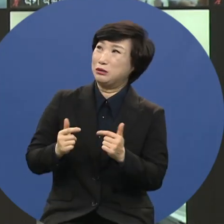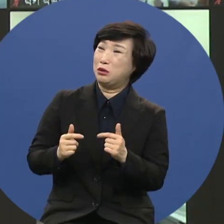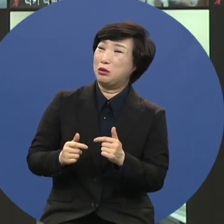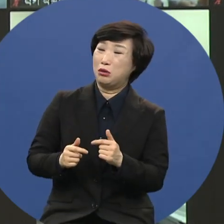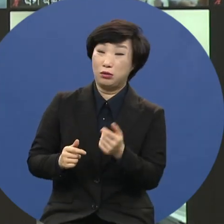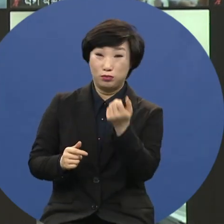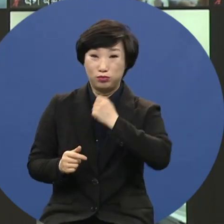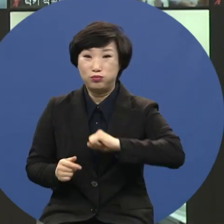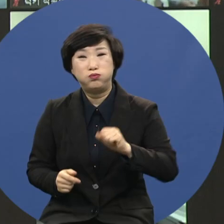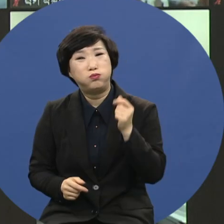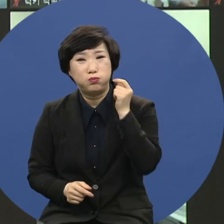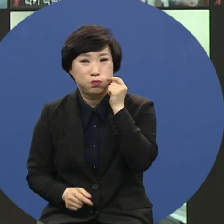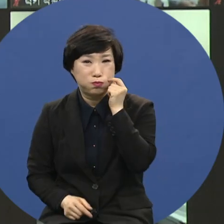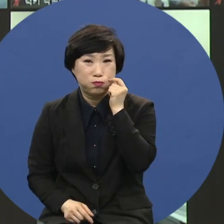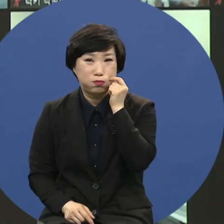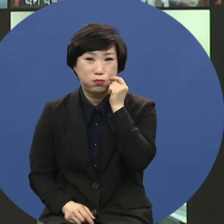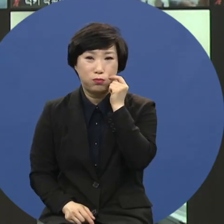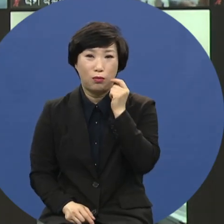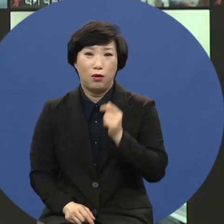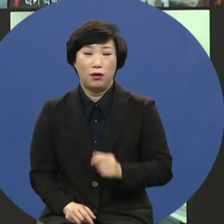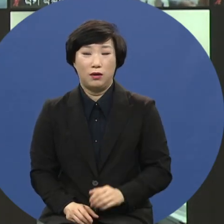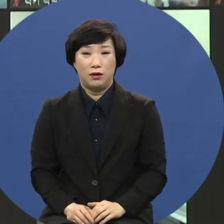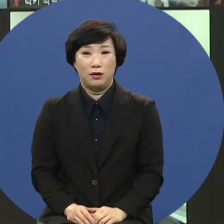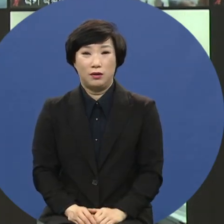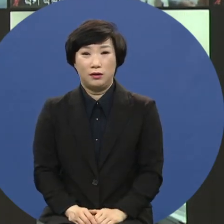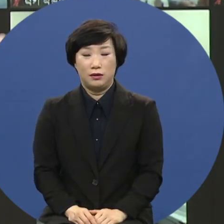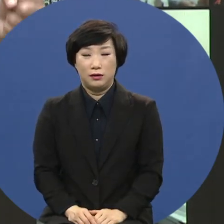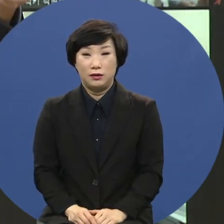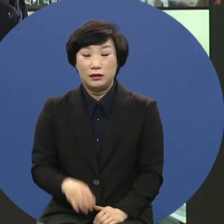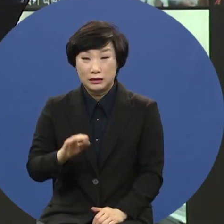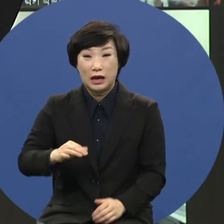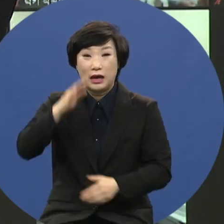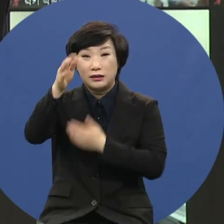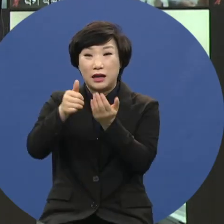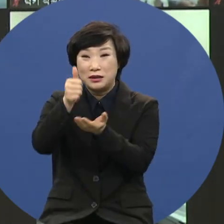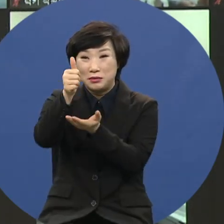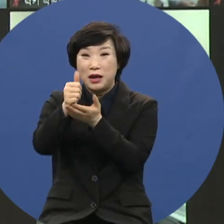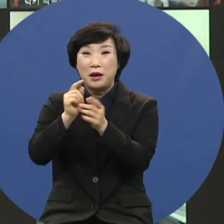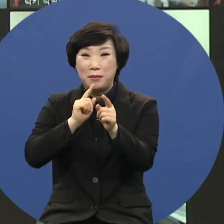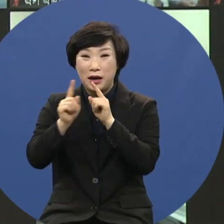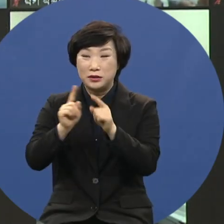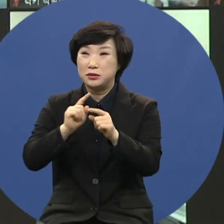아니오라고 불순종할래 불순종할 수가 없어. 하나님 말씀은